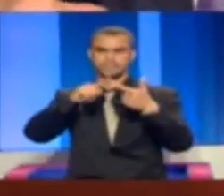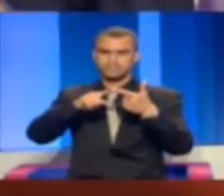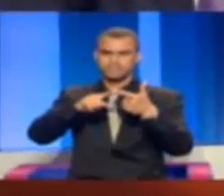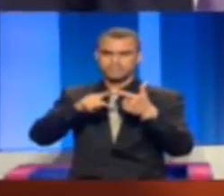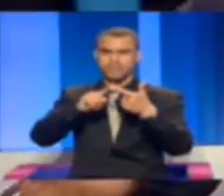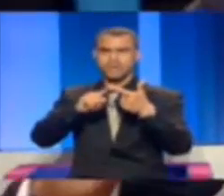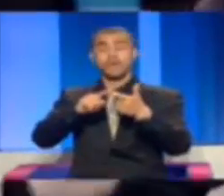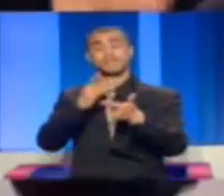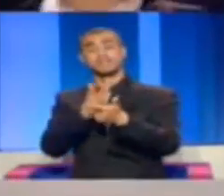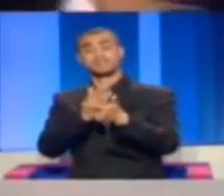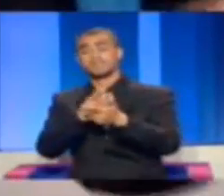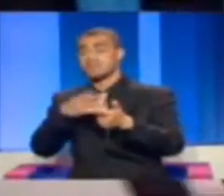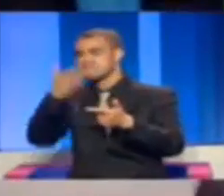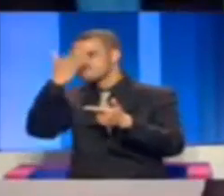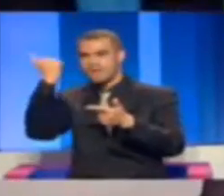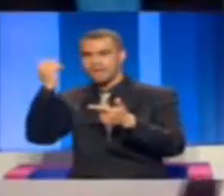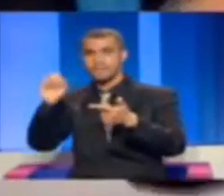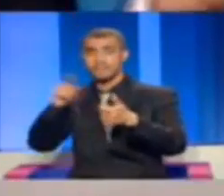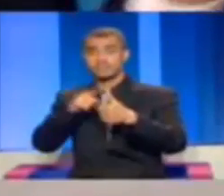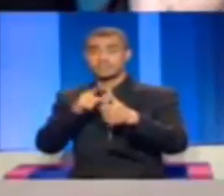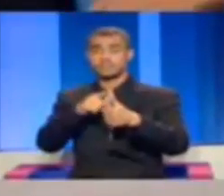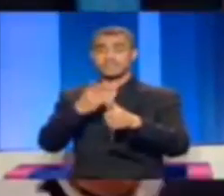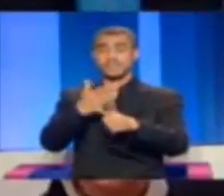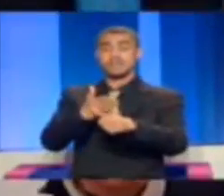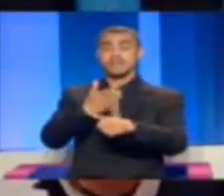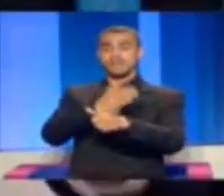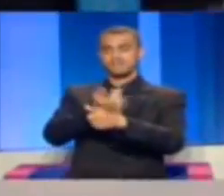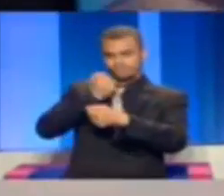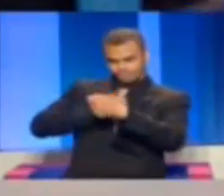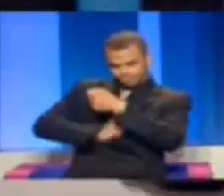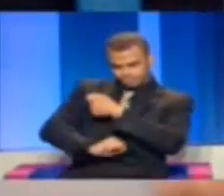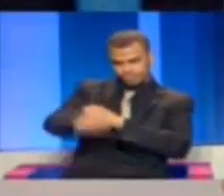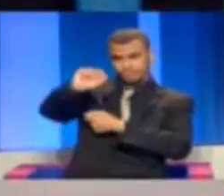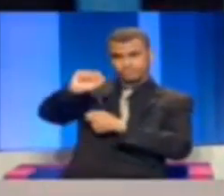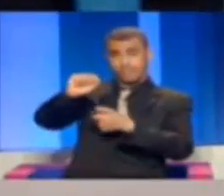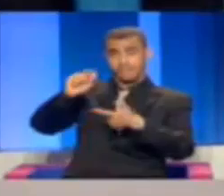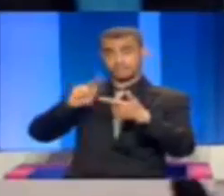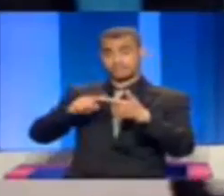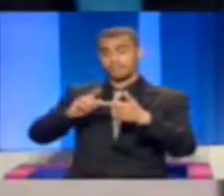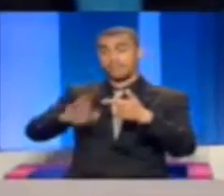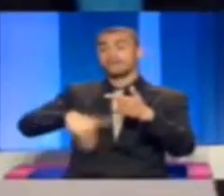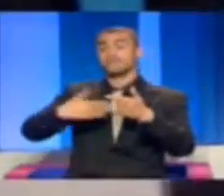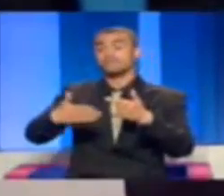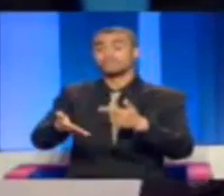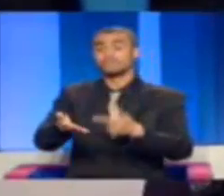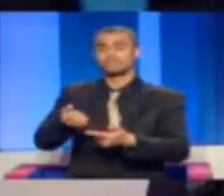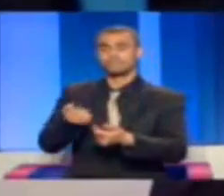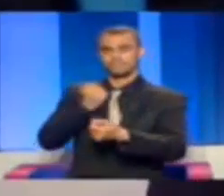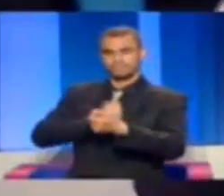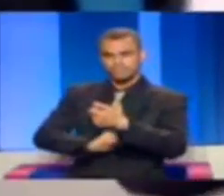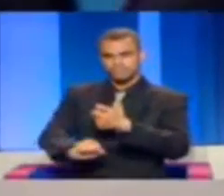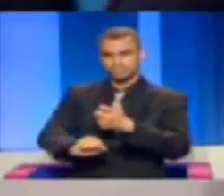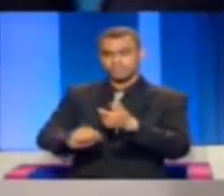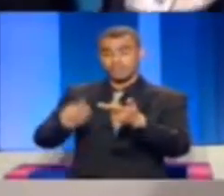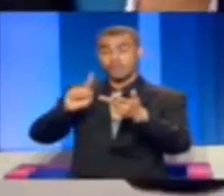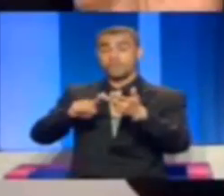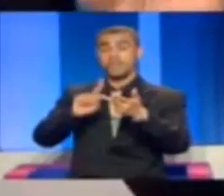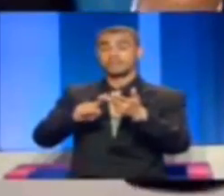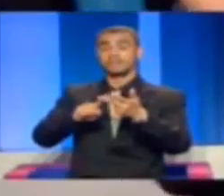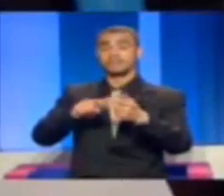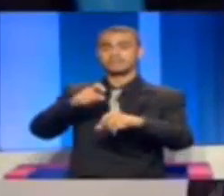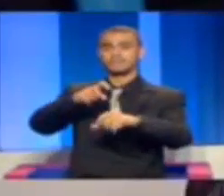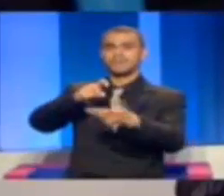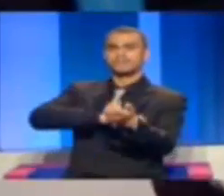معروفه. بالنسبه للاسباب المعروفه كاين اسباب خلال الحمل، اسباب ما بعد الولاده، واسباب خلال الولاده. اسباب في الحمل وهي